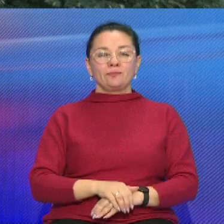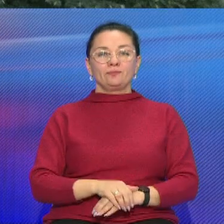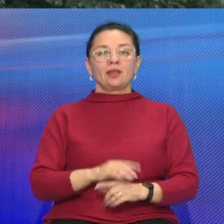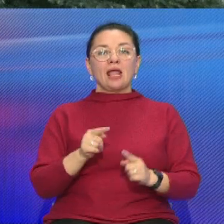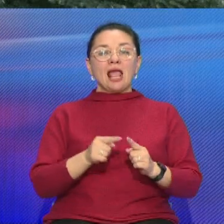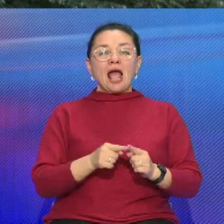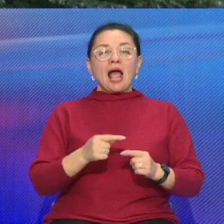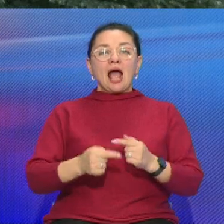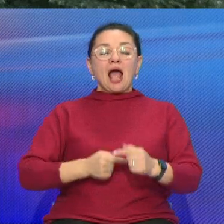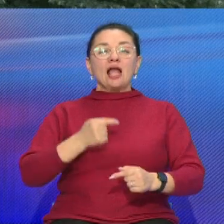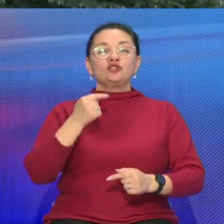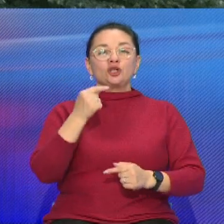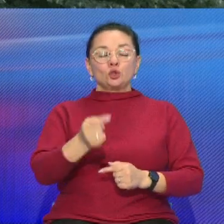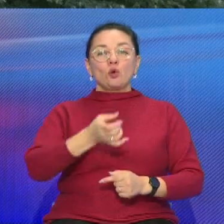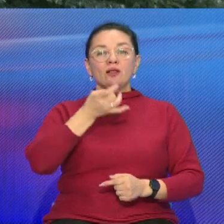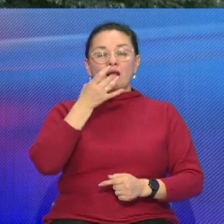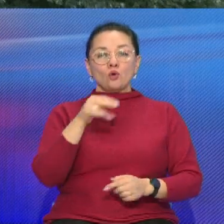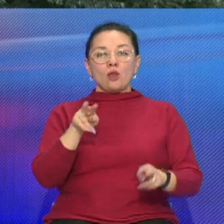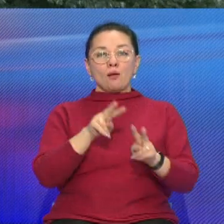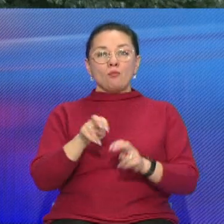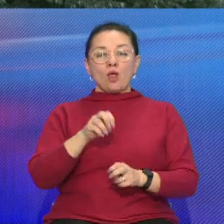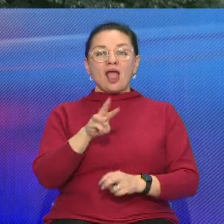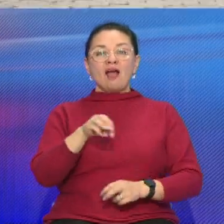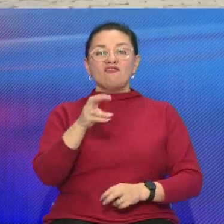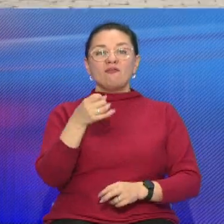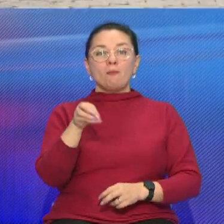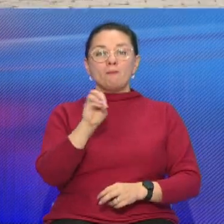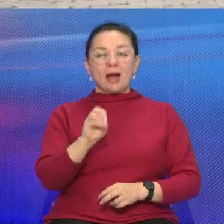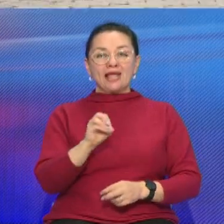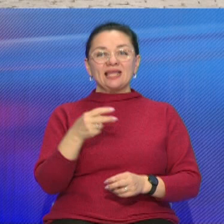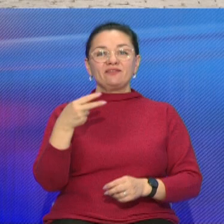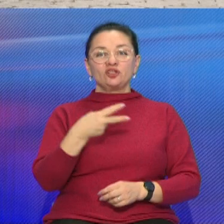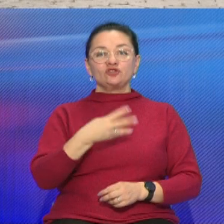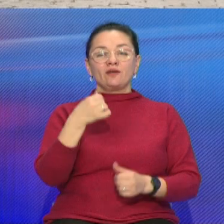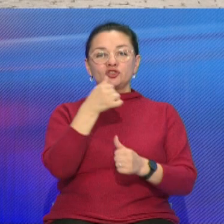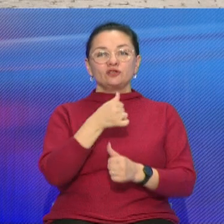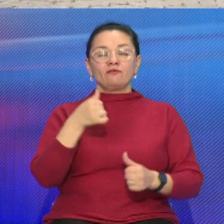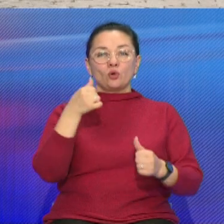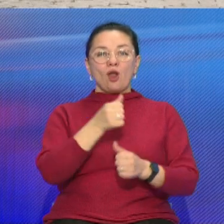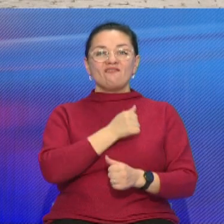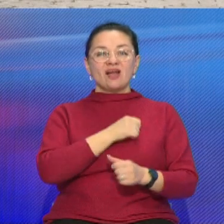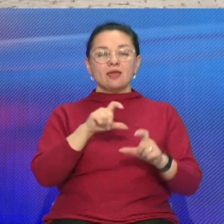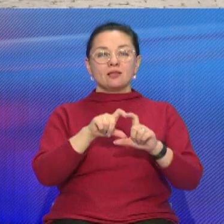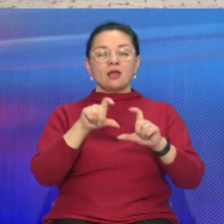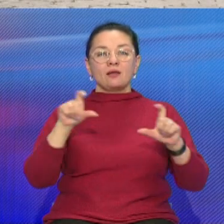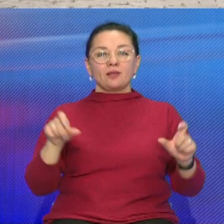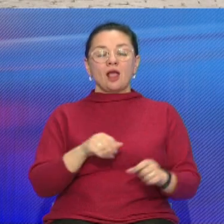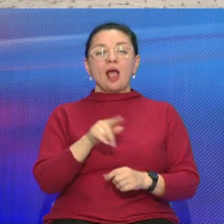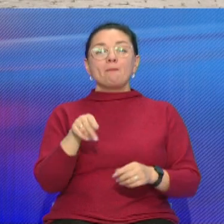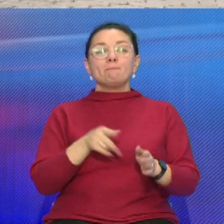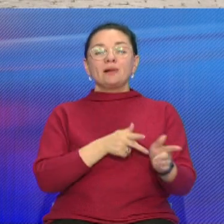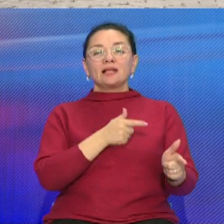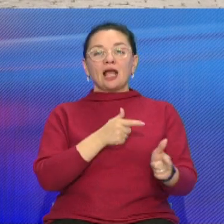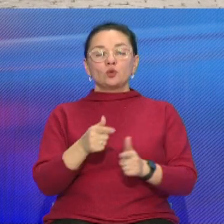Черговый пошуковый сезон на Гродинщине начнется в мае наступного года. Военный комиссариат в области подрыхтовал 38